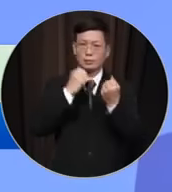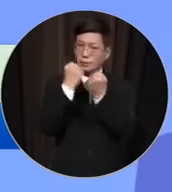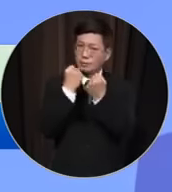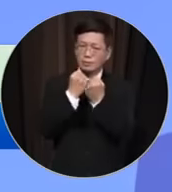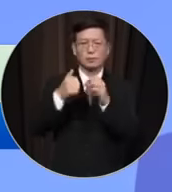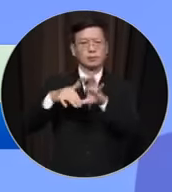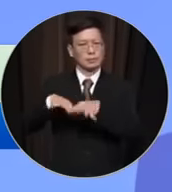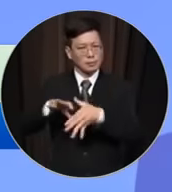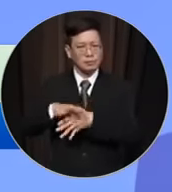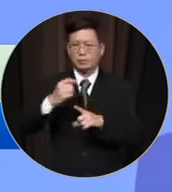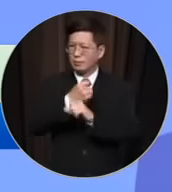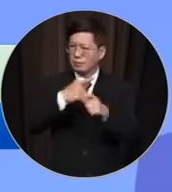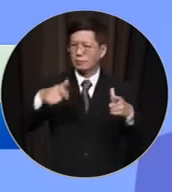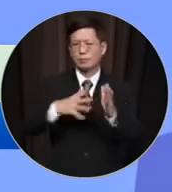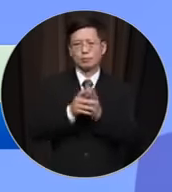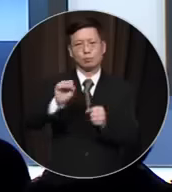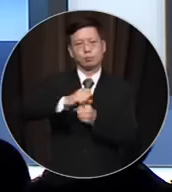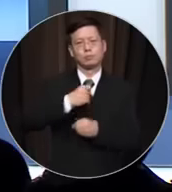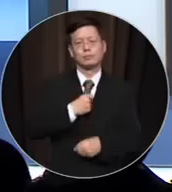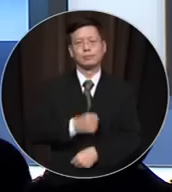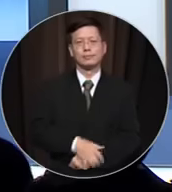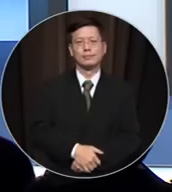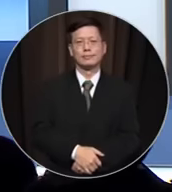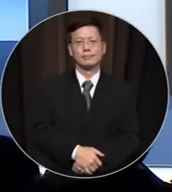文化等等，都要再加强。